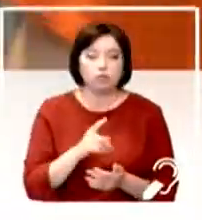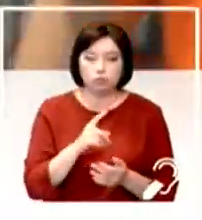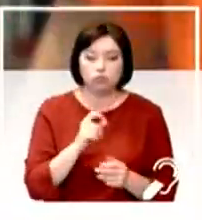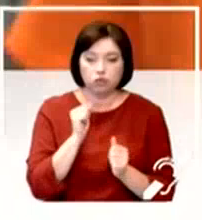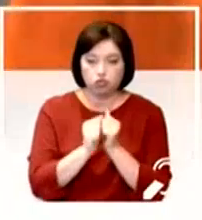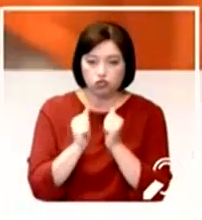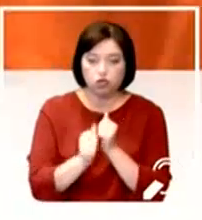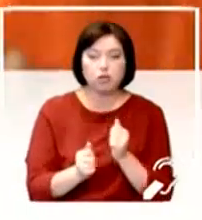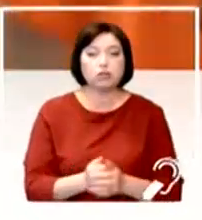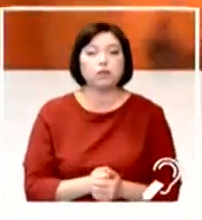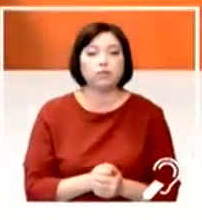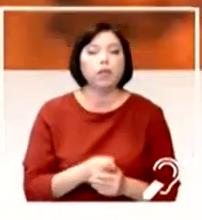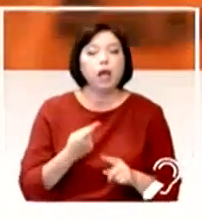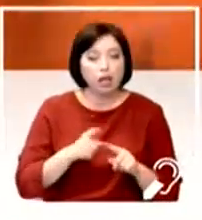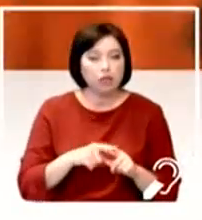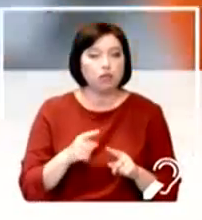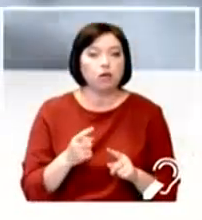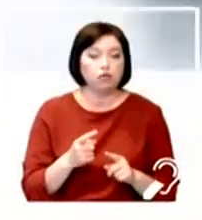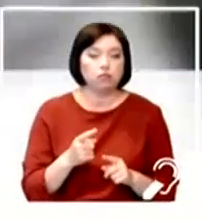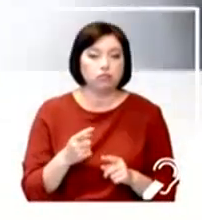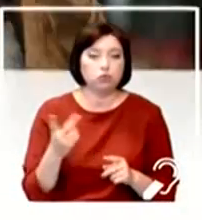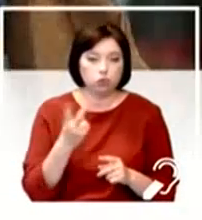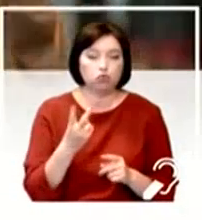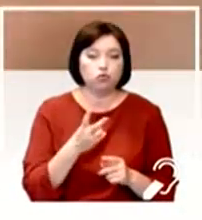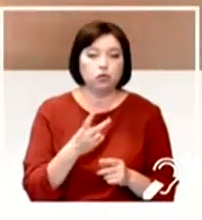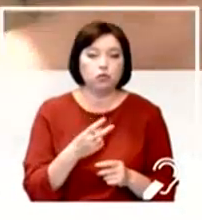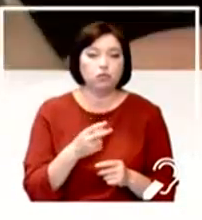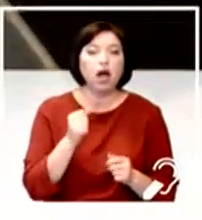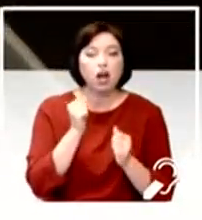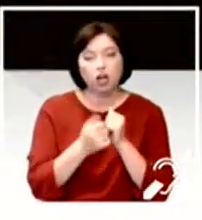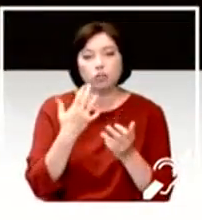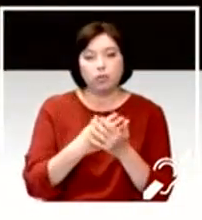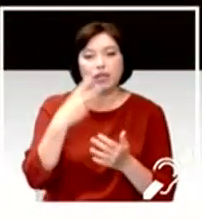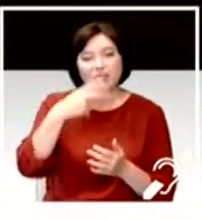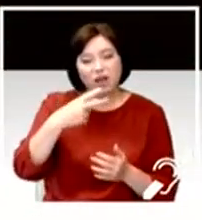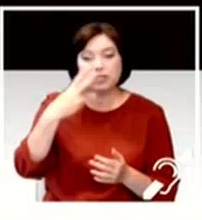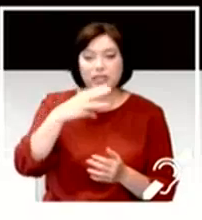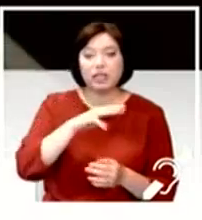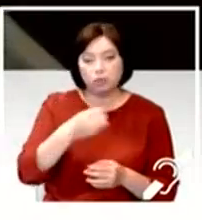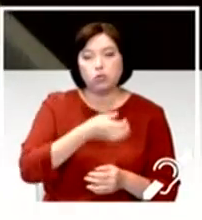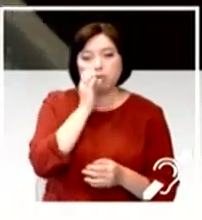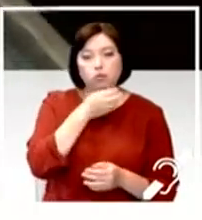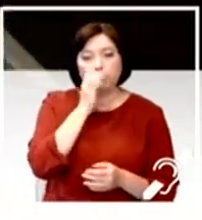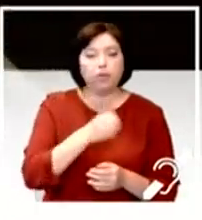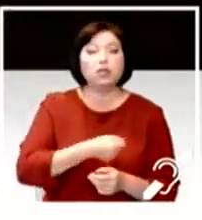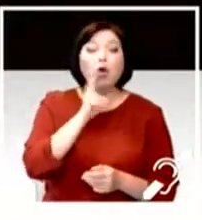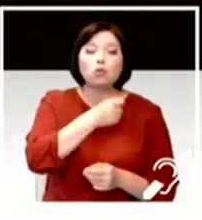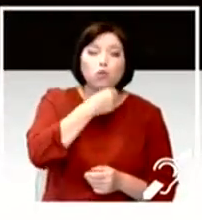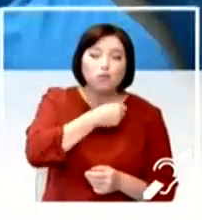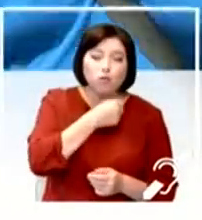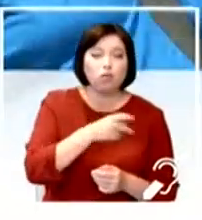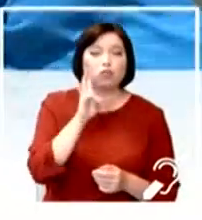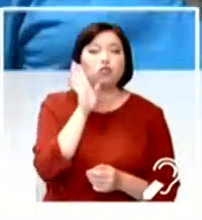și corespunzătoare. Ar fi bine să ne hidratăm la fiecare 20-30 de minute. Vârstnicii,